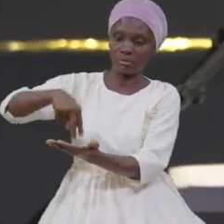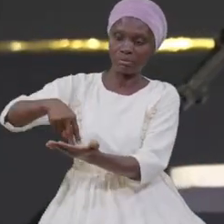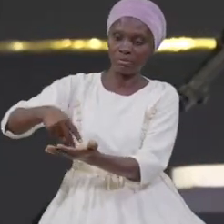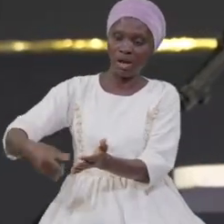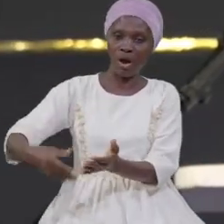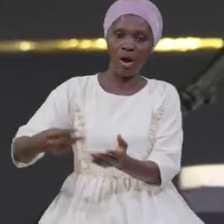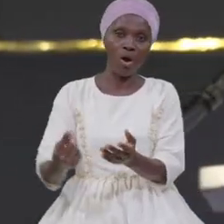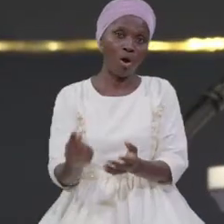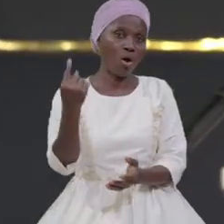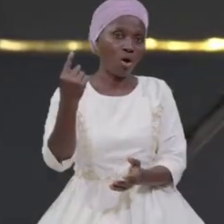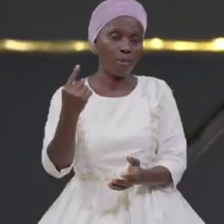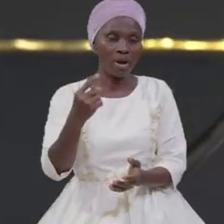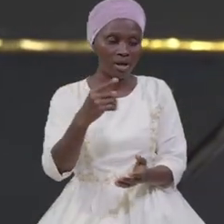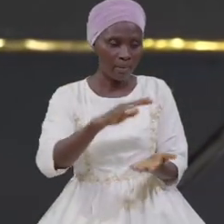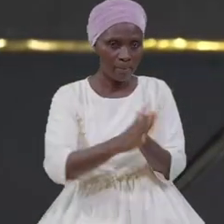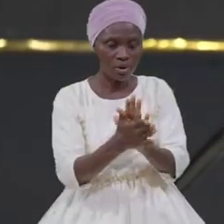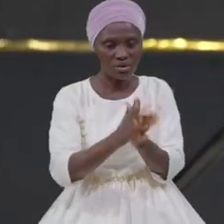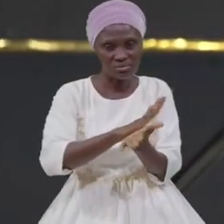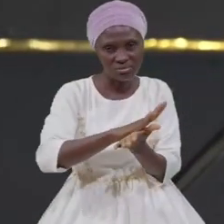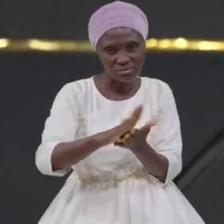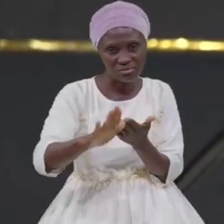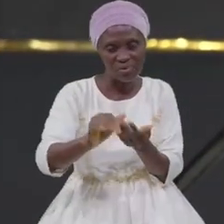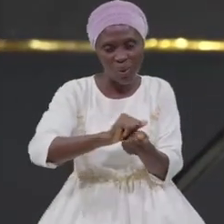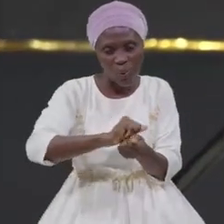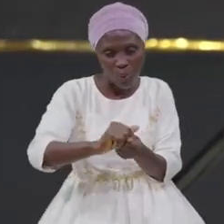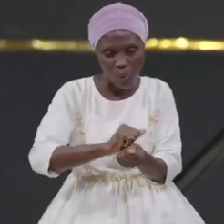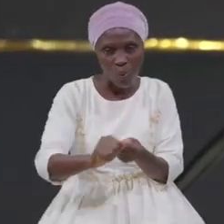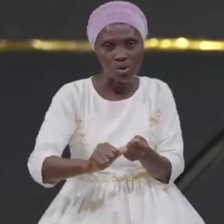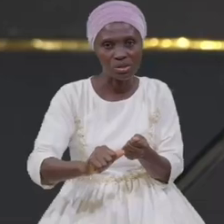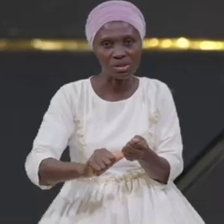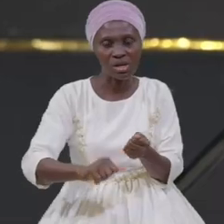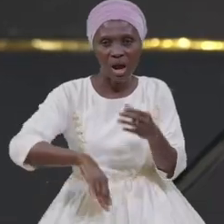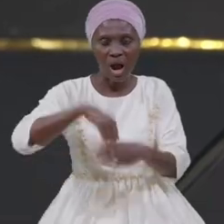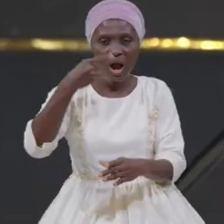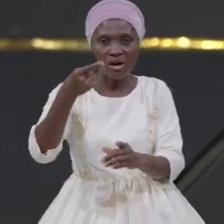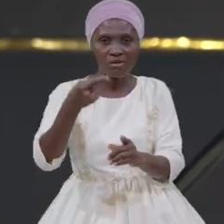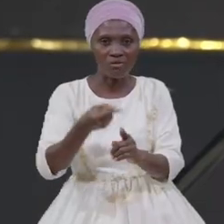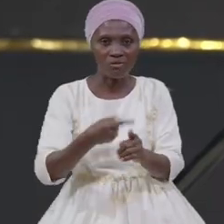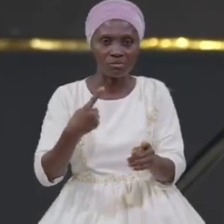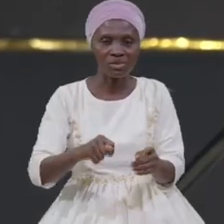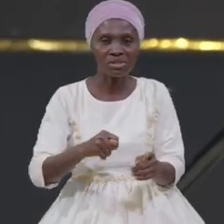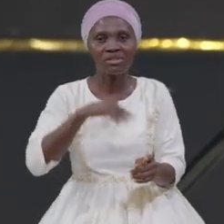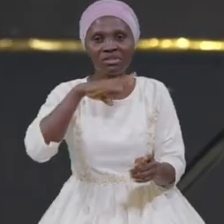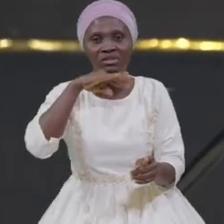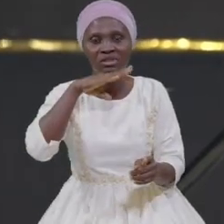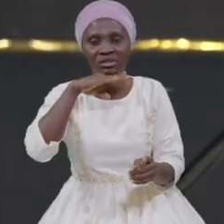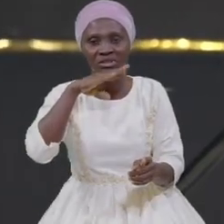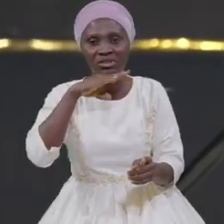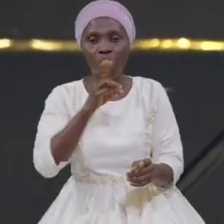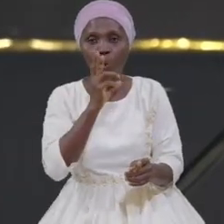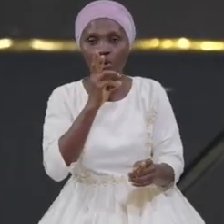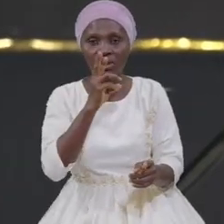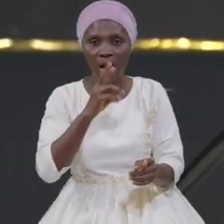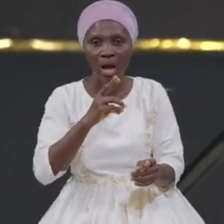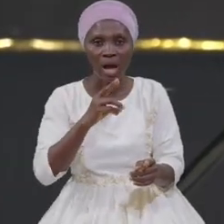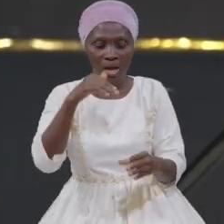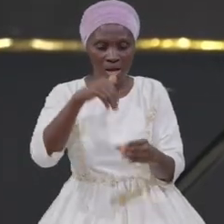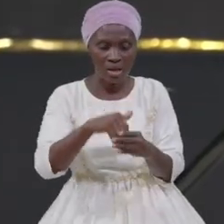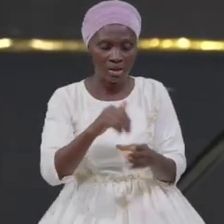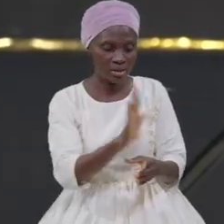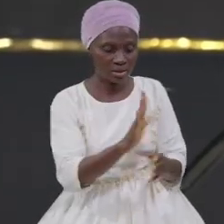extérieurement de l'eau sale qui était sur son corps. Parce que l'eau qui